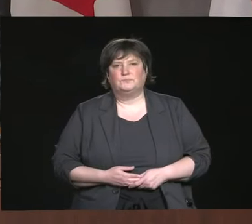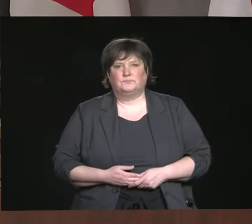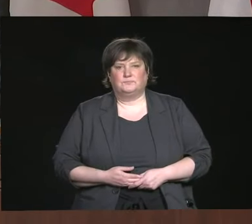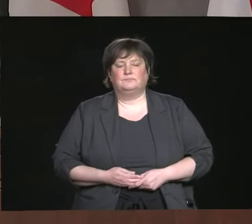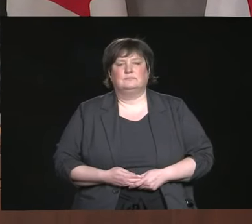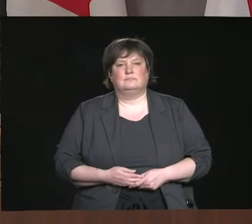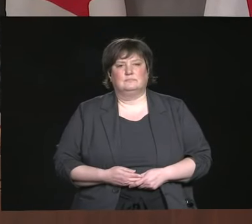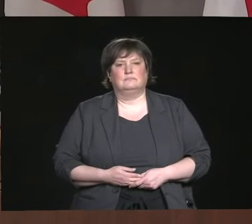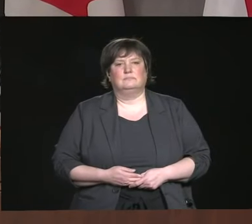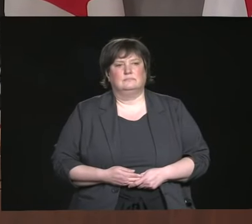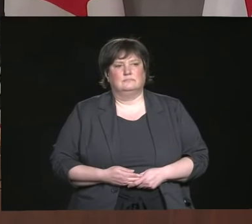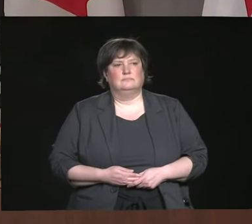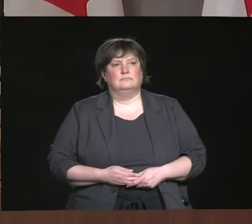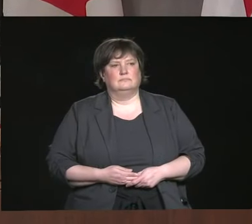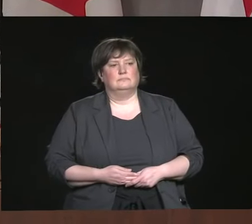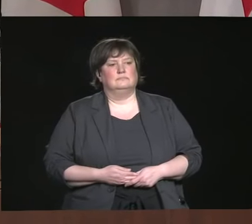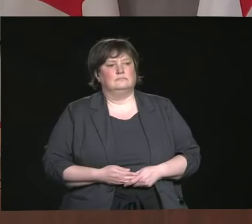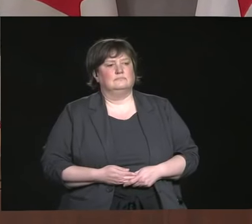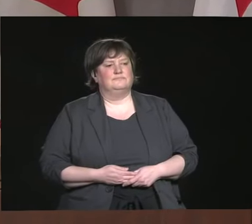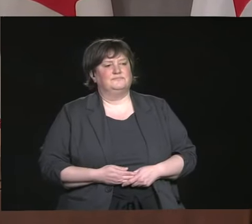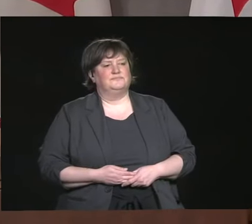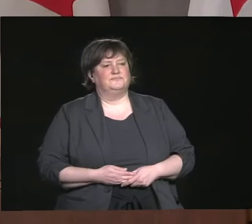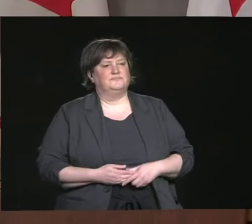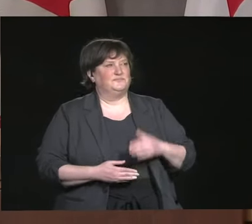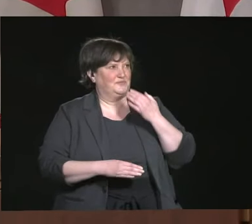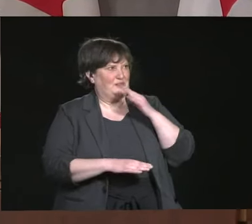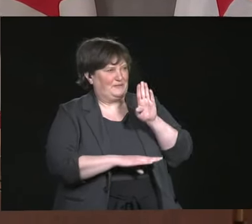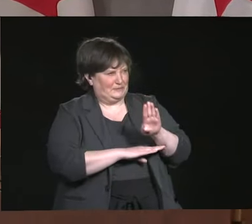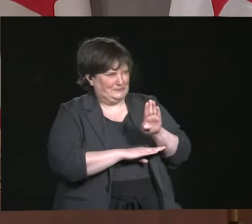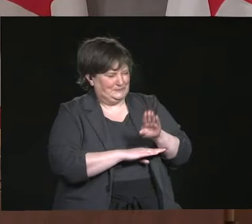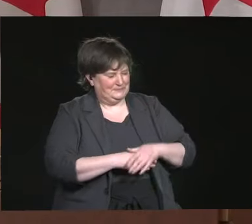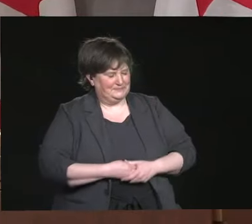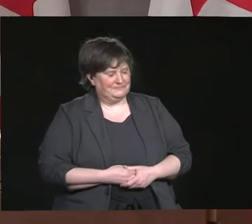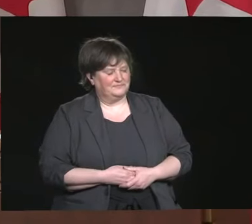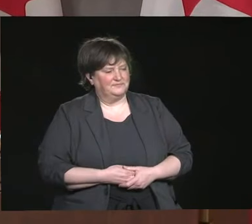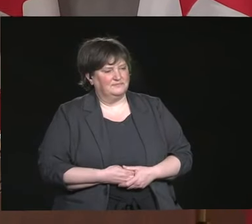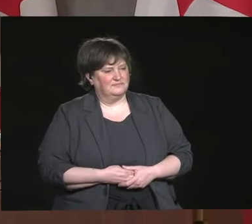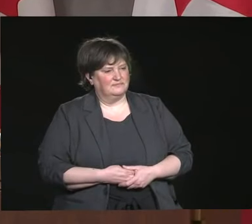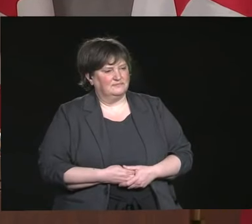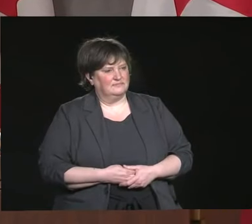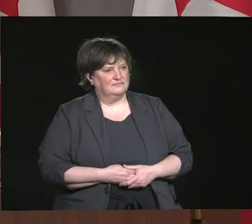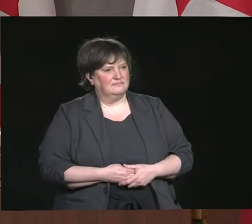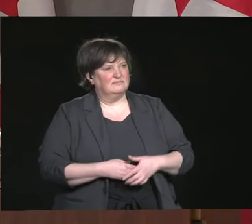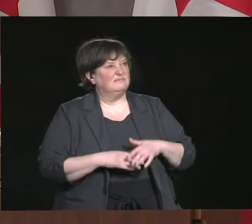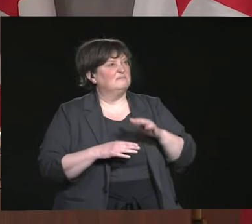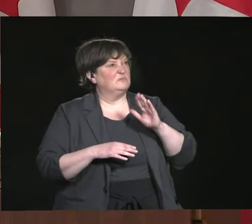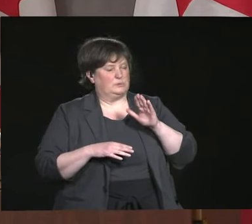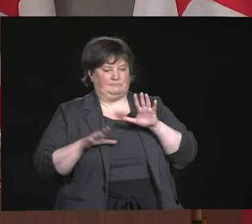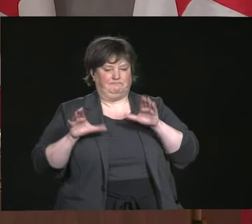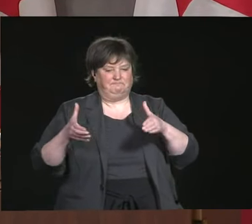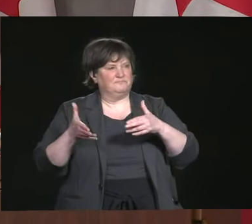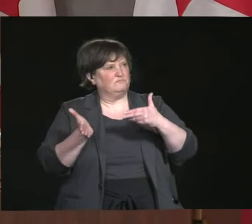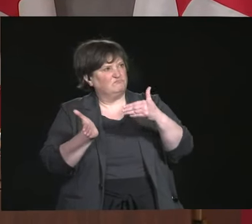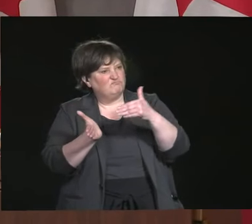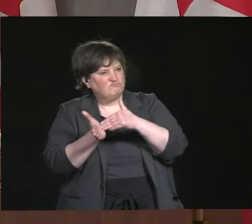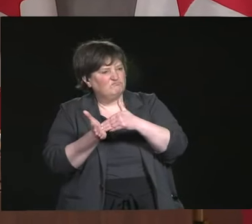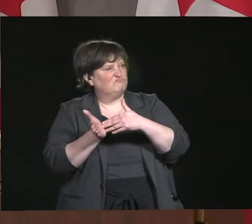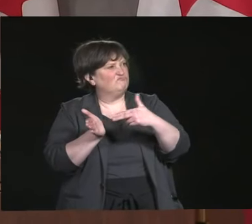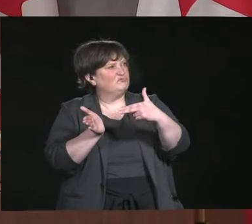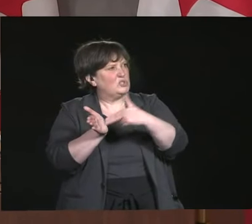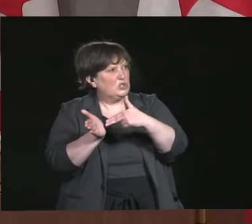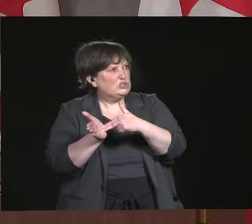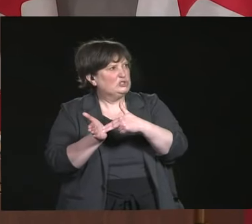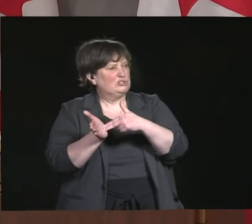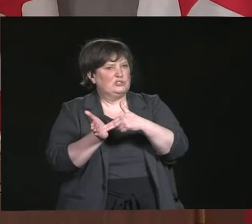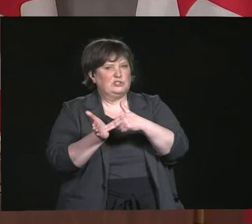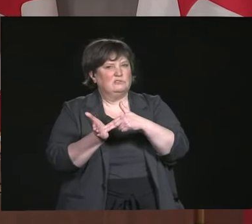des infirmières qui sont sur les lignes de front, des hôpitaux aussi au Québec craignent une pénurie de masques. Je vois que présentement le premier ministre Legault